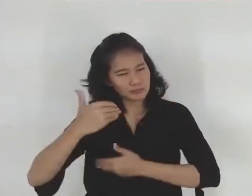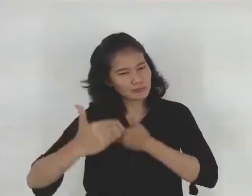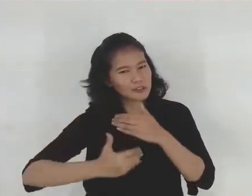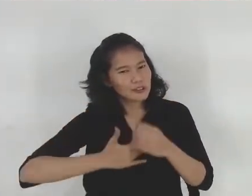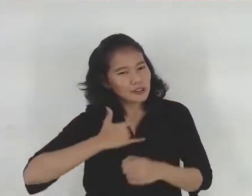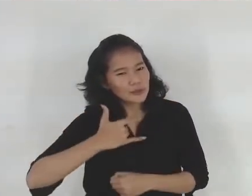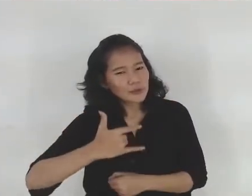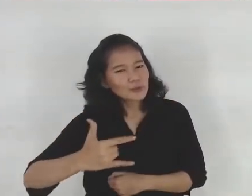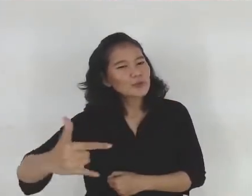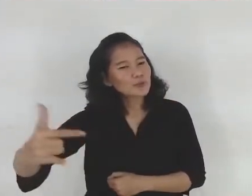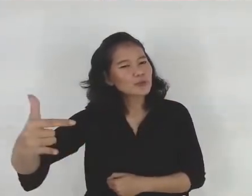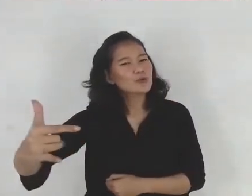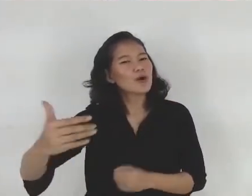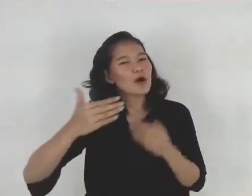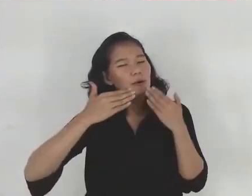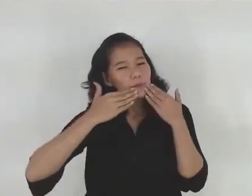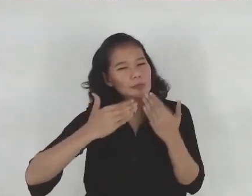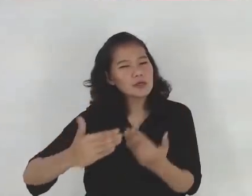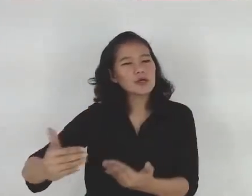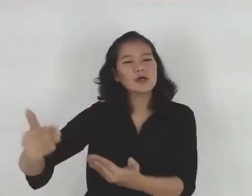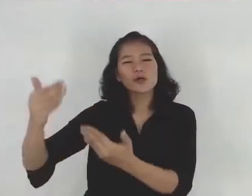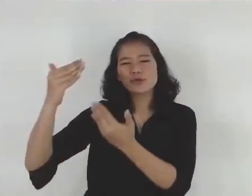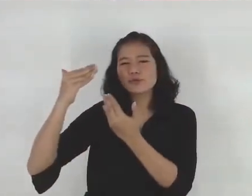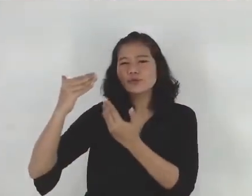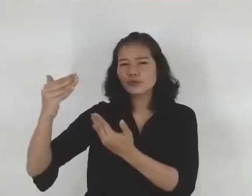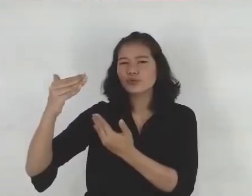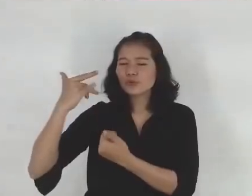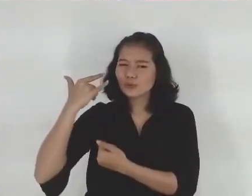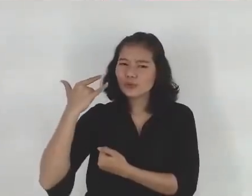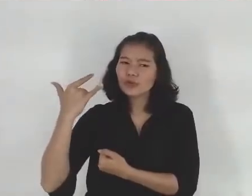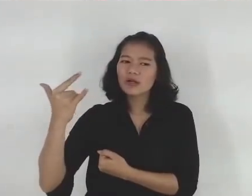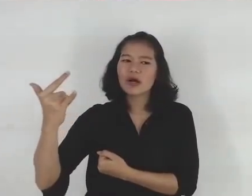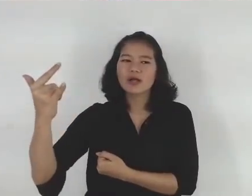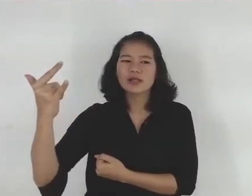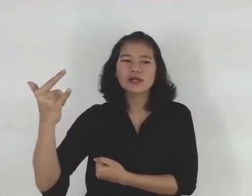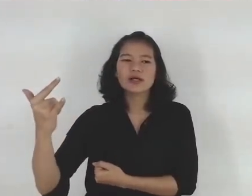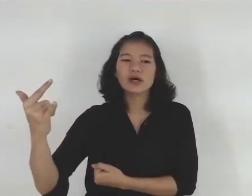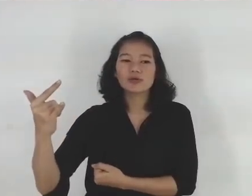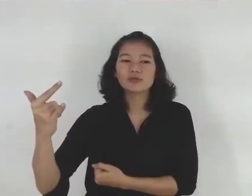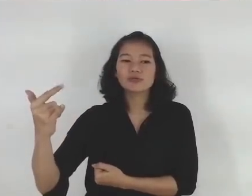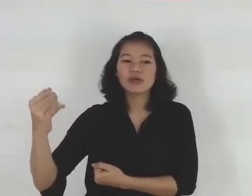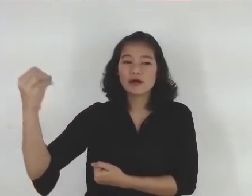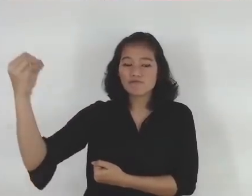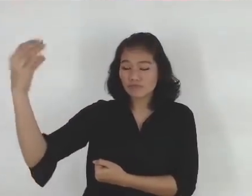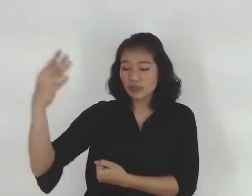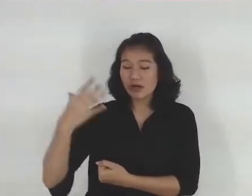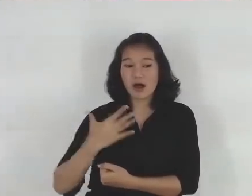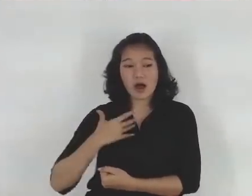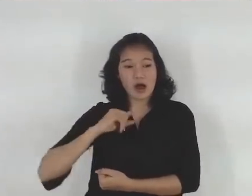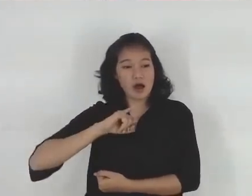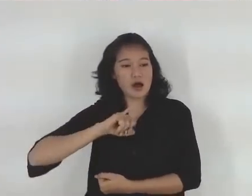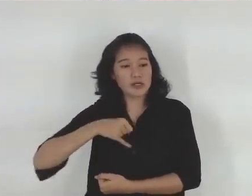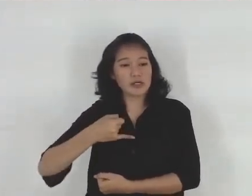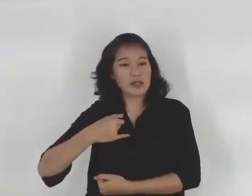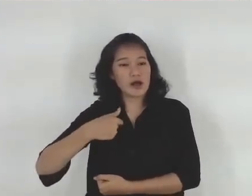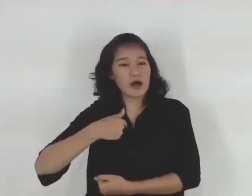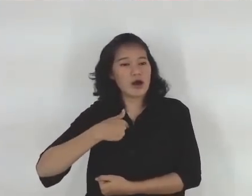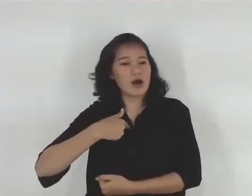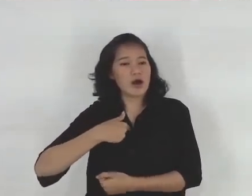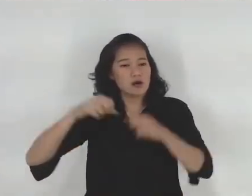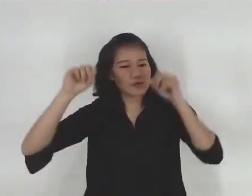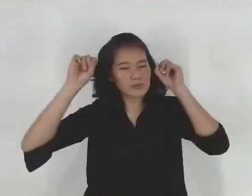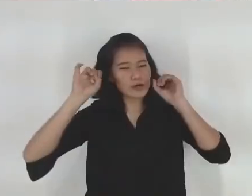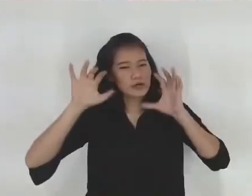Sepanjang Hidupku meskipun engkau sehingga